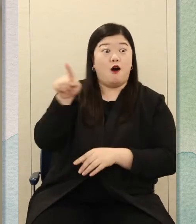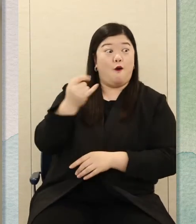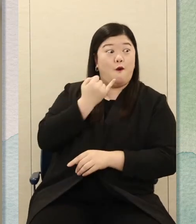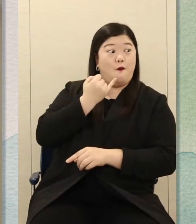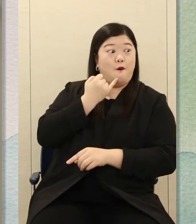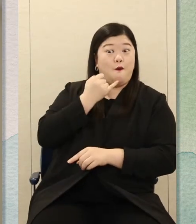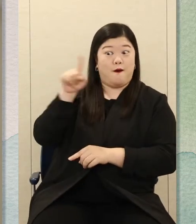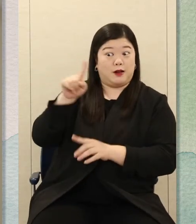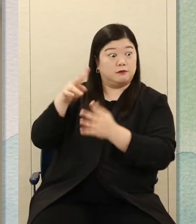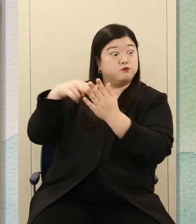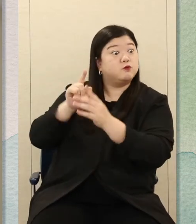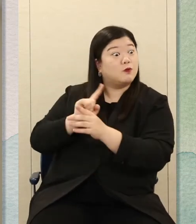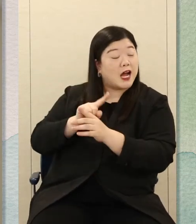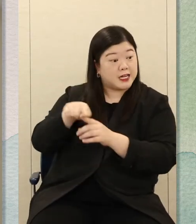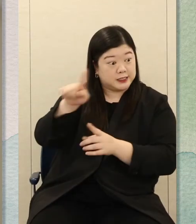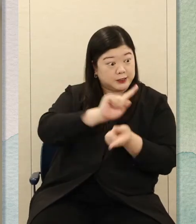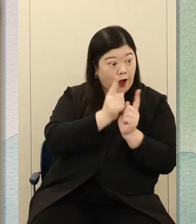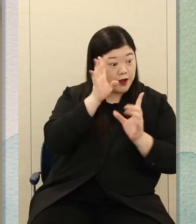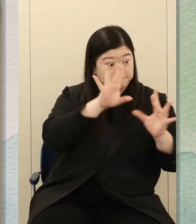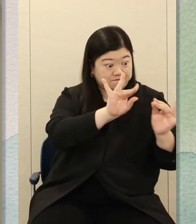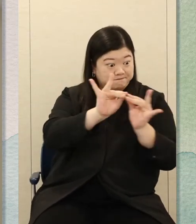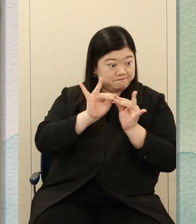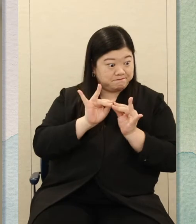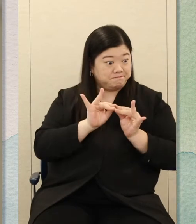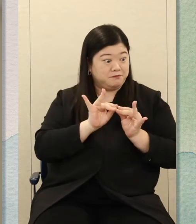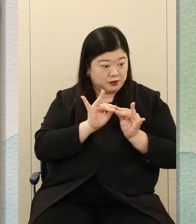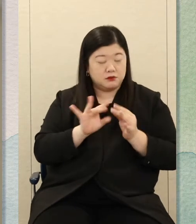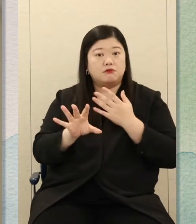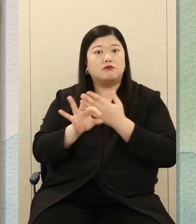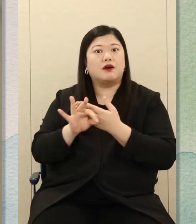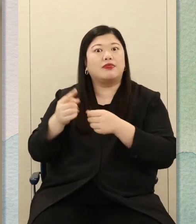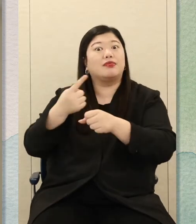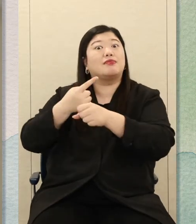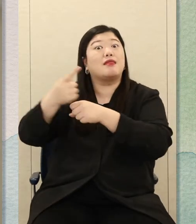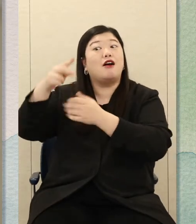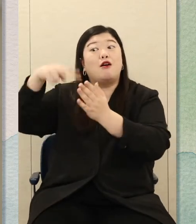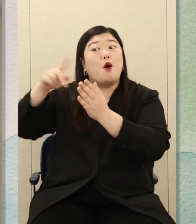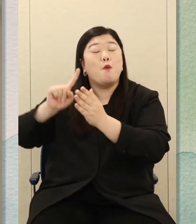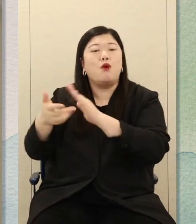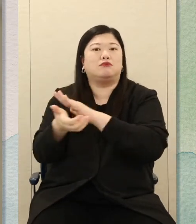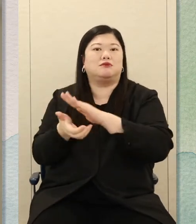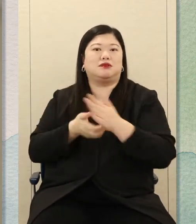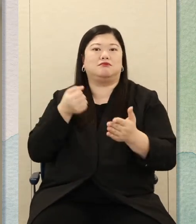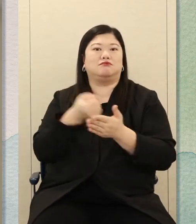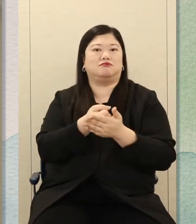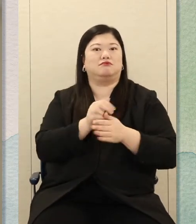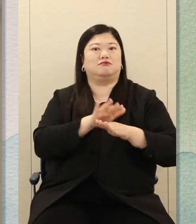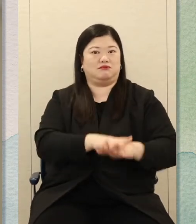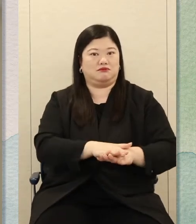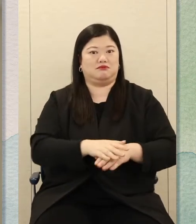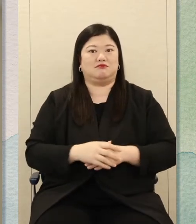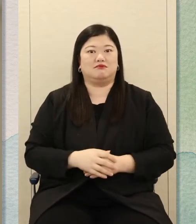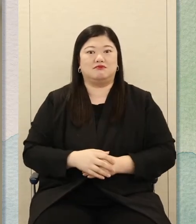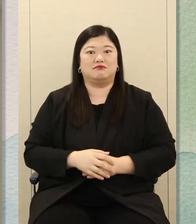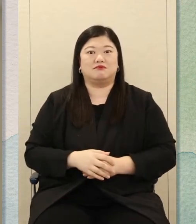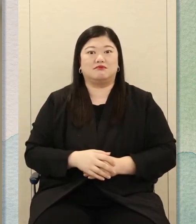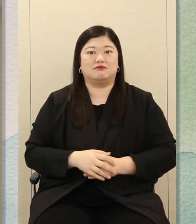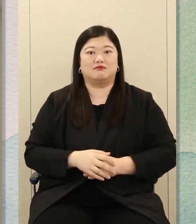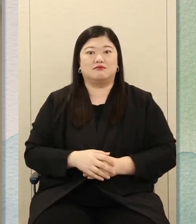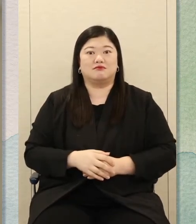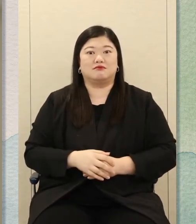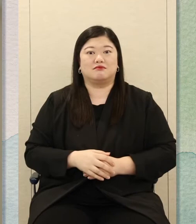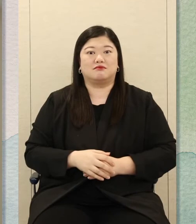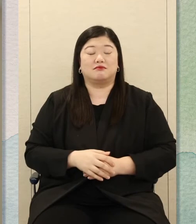개는 이렇게 비워놓고 나서 1년 내내 읽을 거를 정해서 읽는 이런 식으로 모임을 구성하는 게